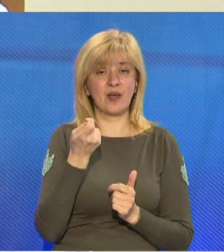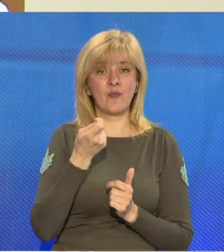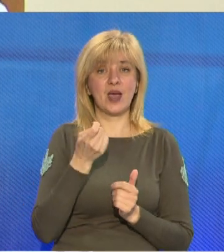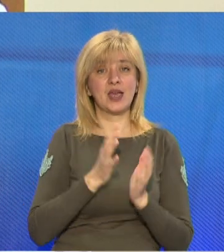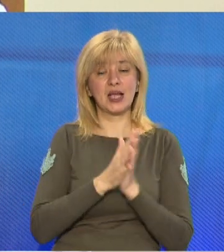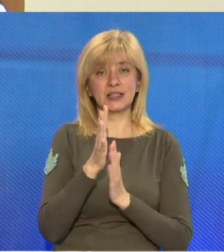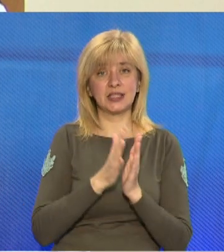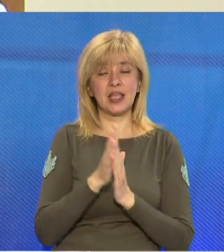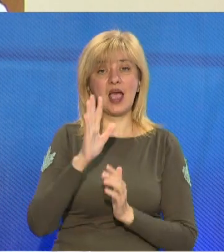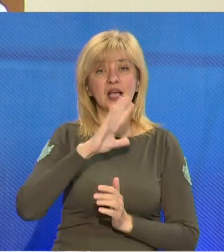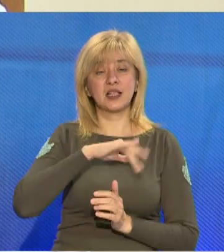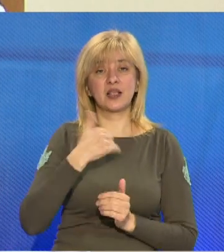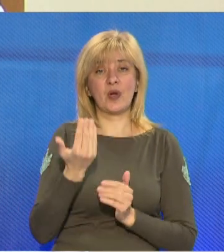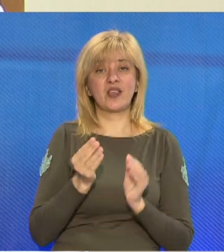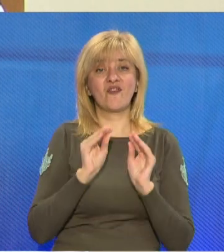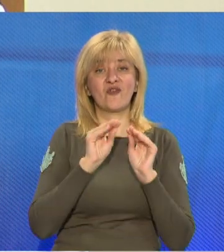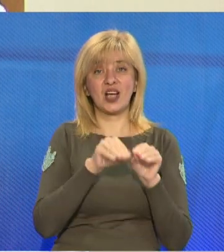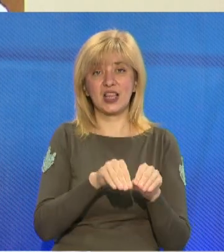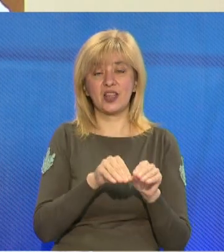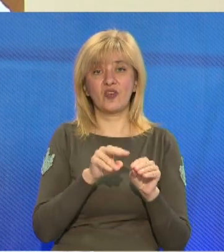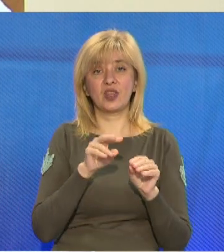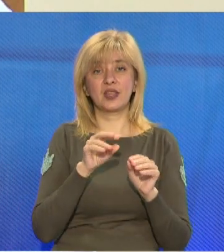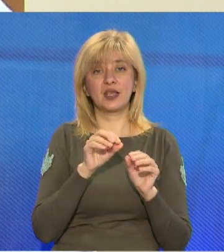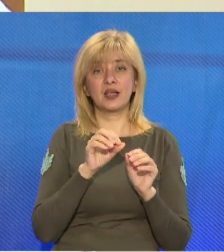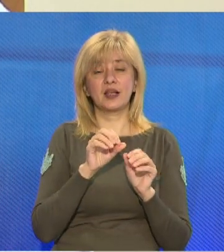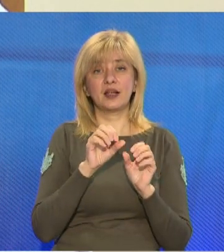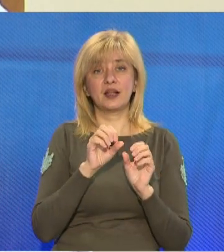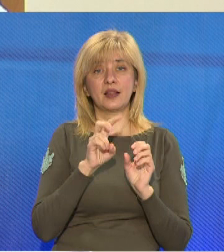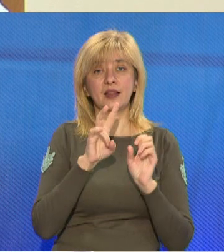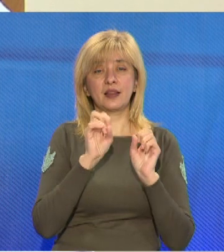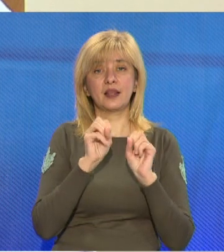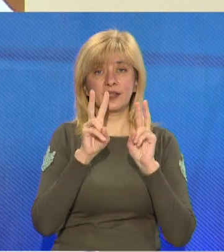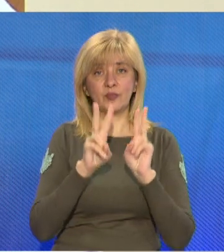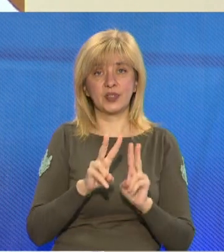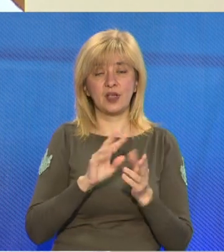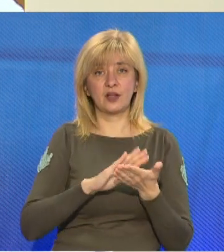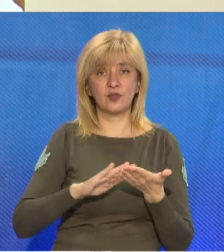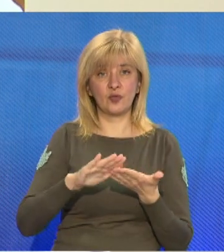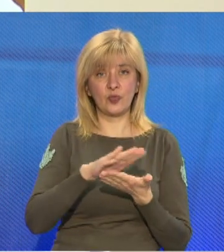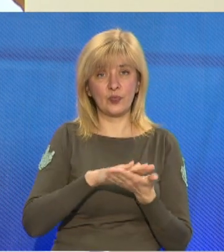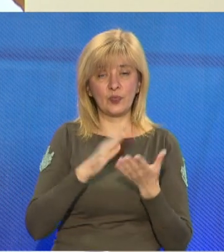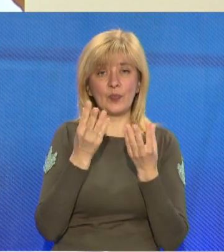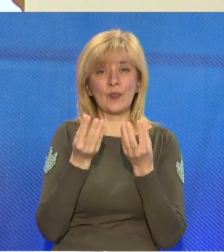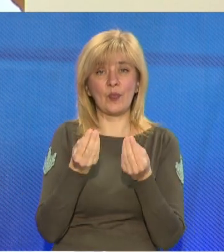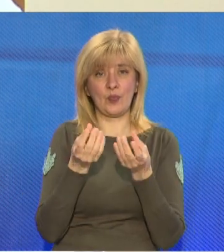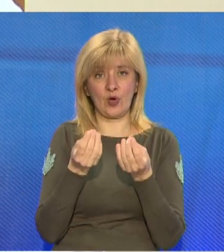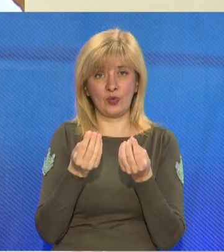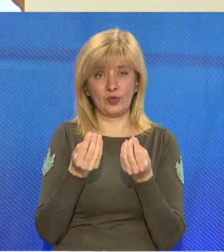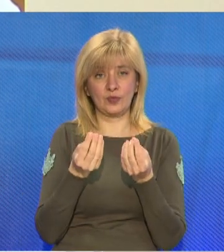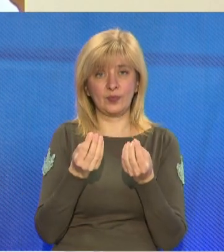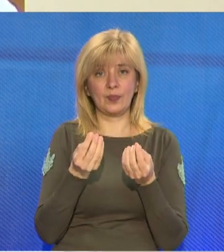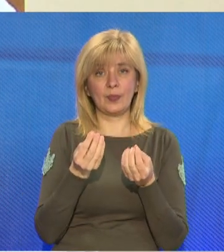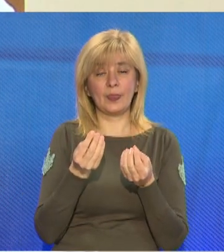растений. Затем они их выкладывают на акриловую подложку, она должна быть обязательно влажной, и какое-то